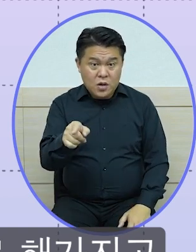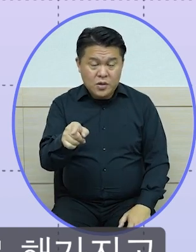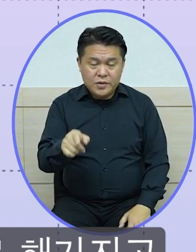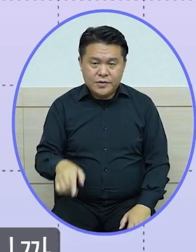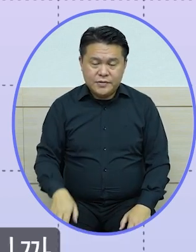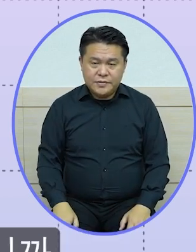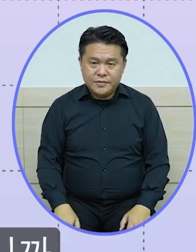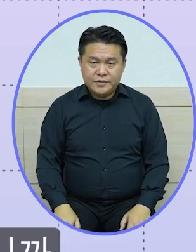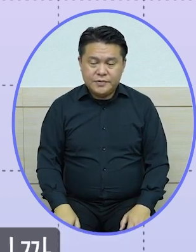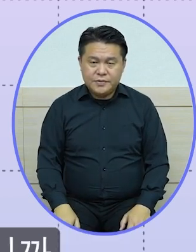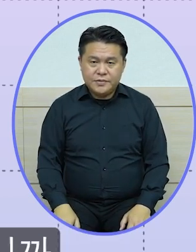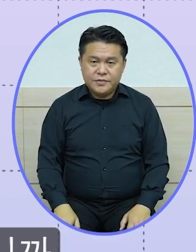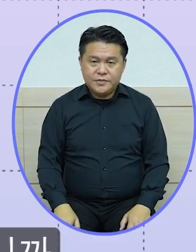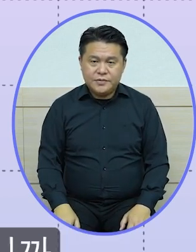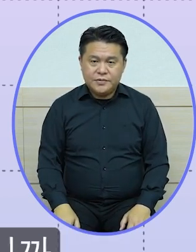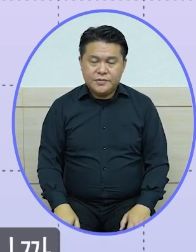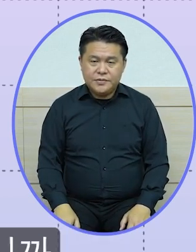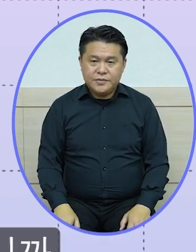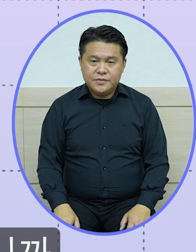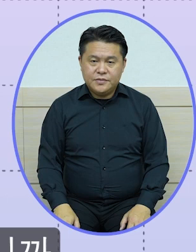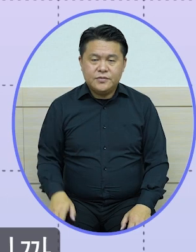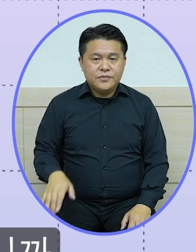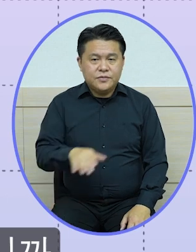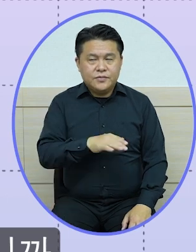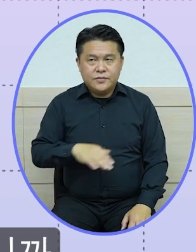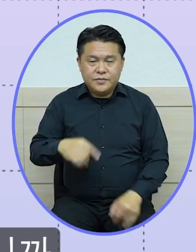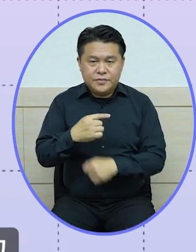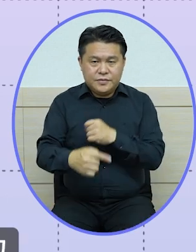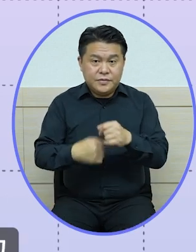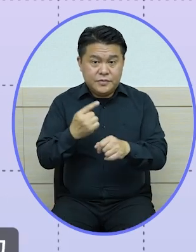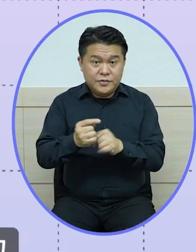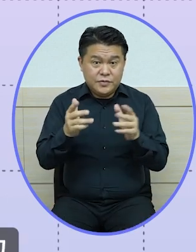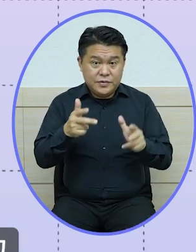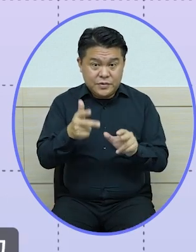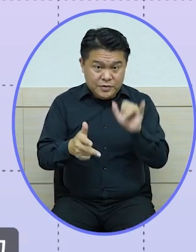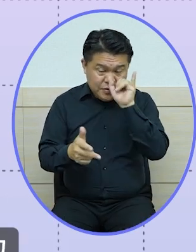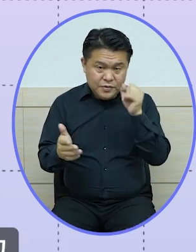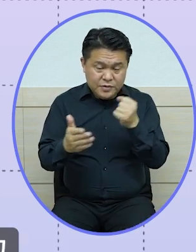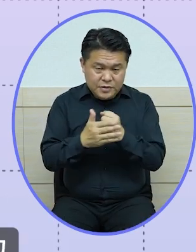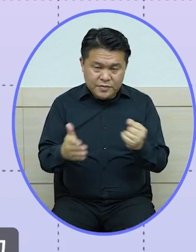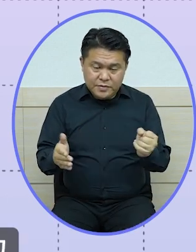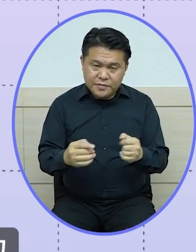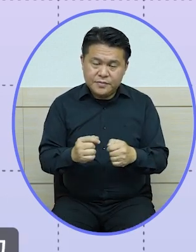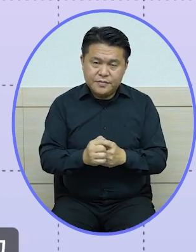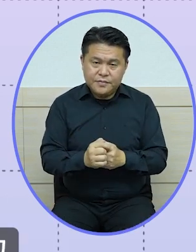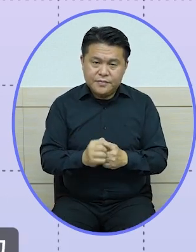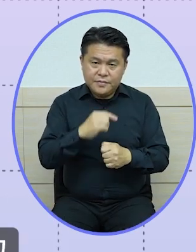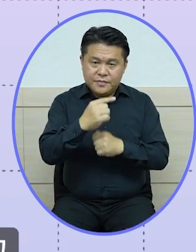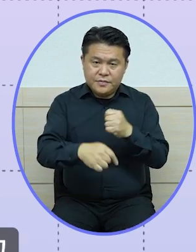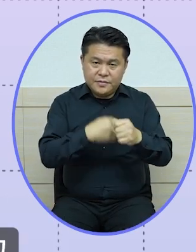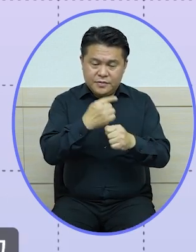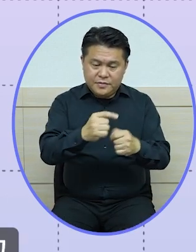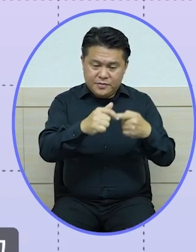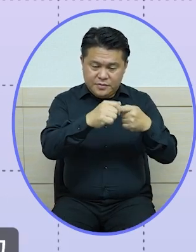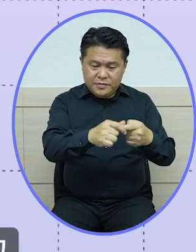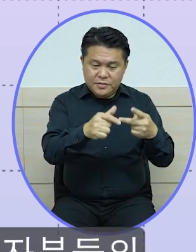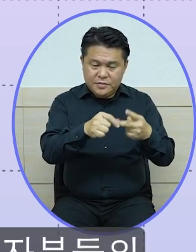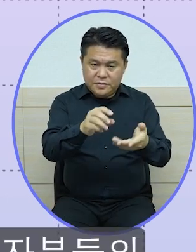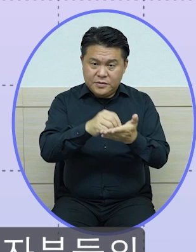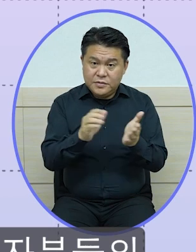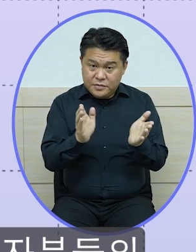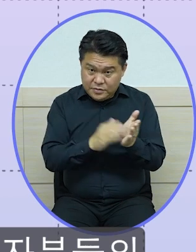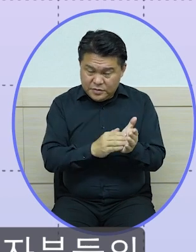해가지고 보통 이제 나가는데 저희가 1년 단위 사업이다 보니까 보통 1, 2분기에 참여자분들을 등록하시고